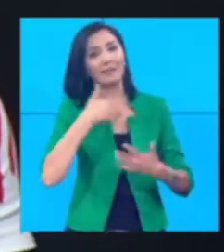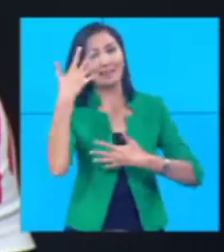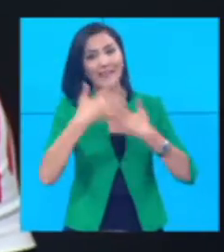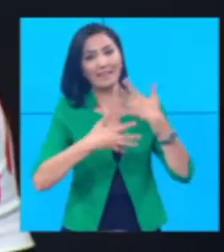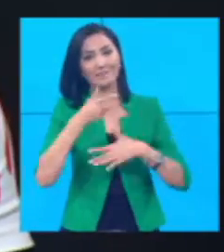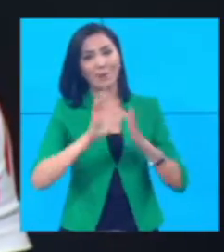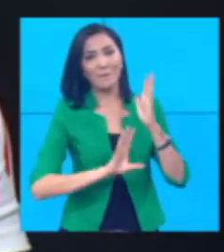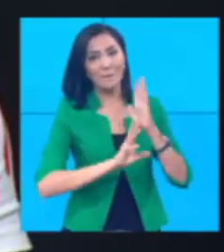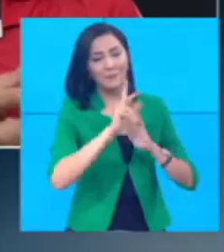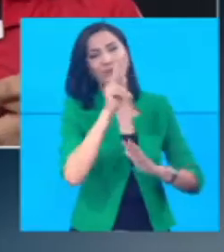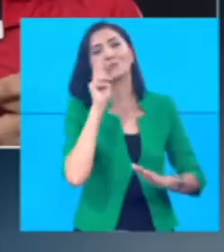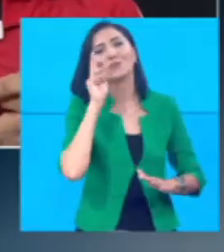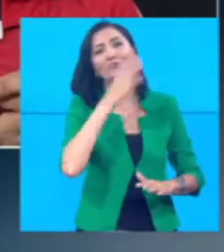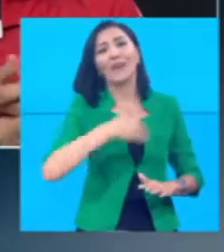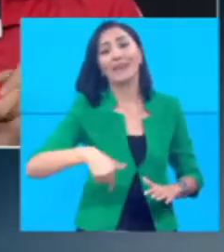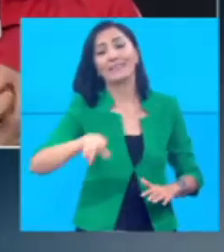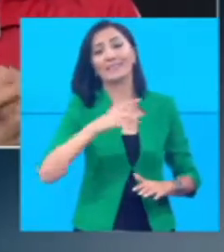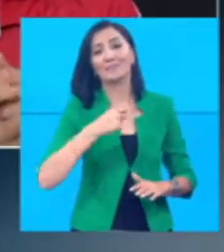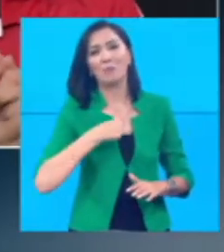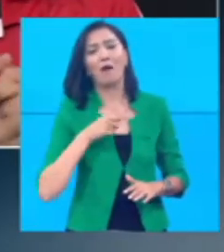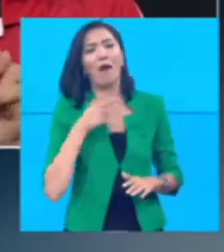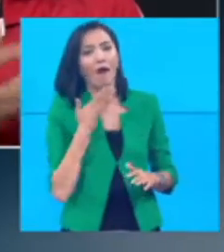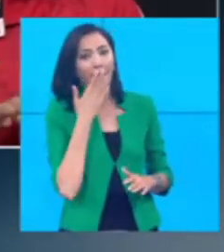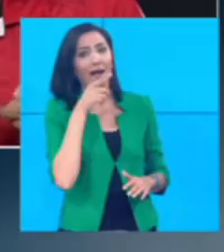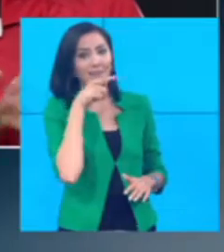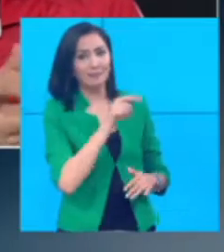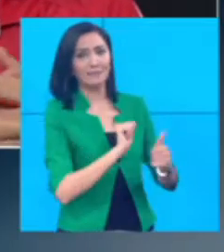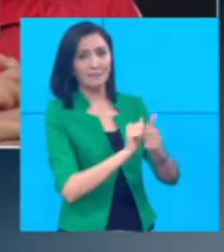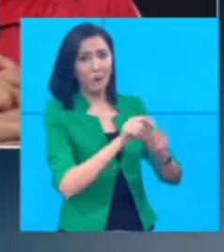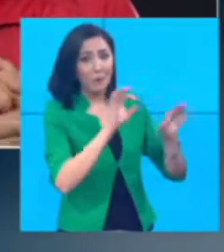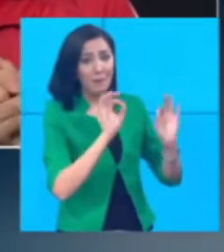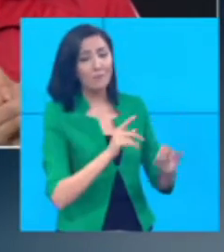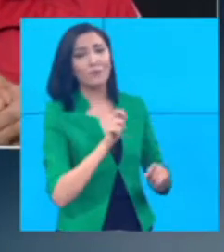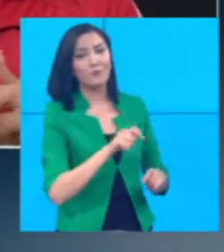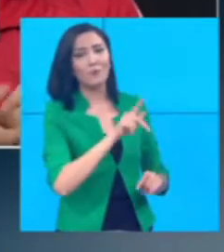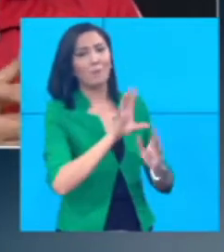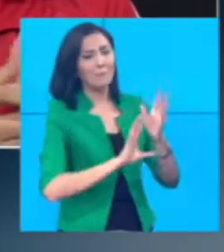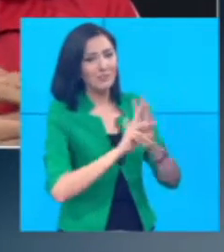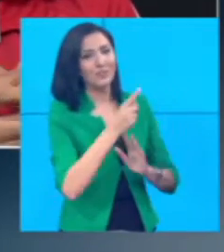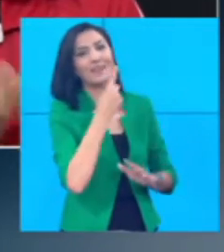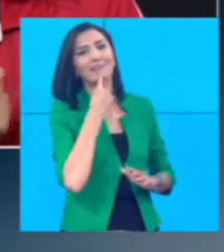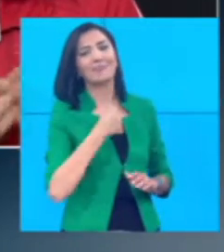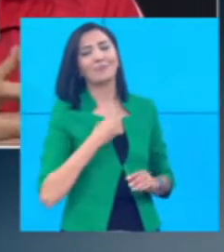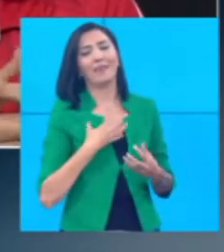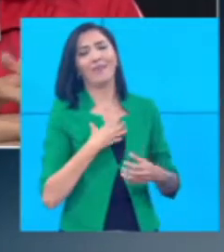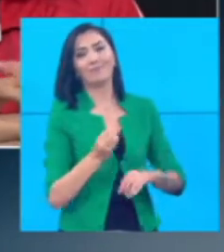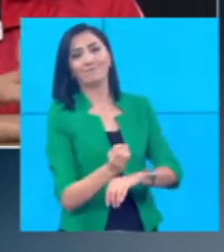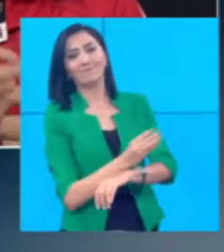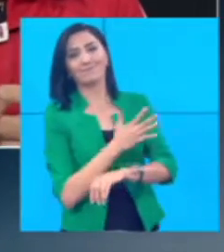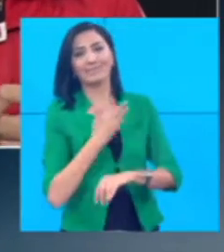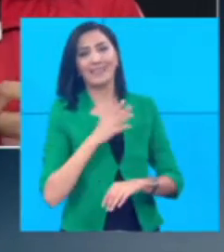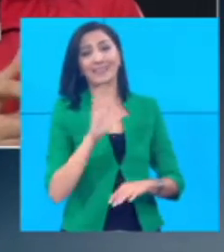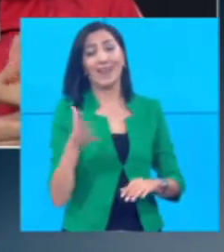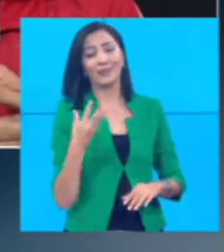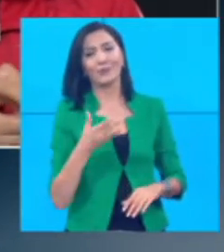beni televizyonlarda başarımı görünce herkes benimle "Aa sen bu sporu mu yapıyorsun? Başarılar sana." deyince ben kendime gurur duydum.